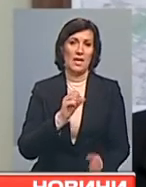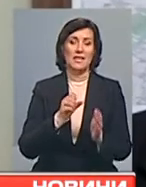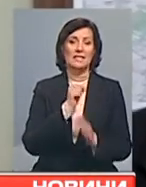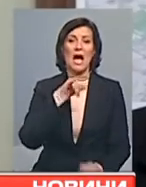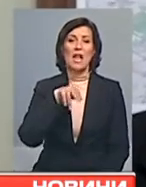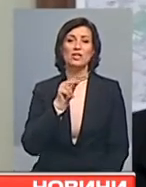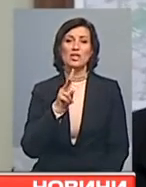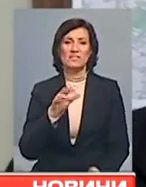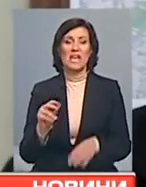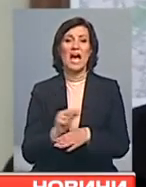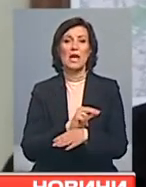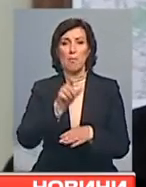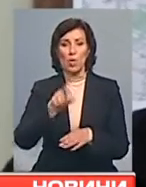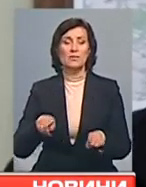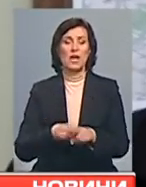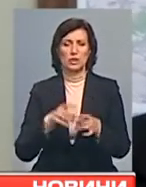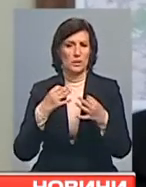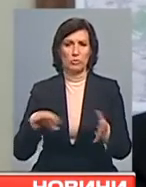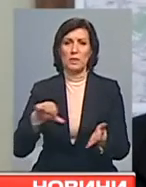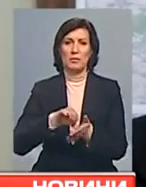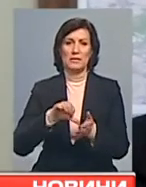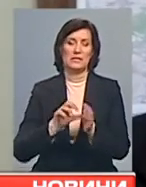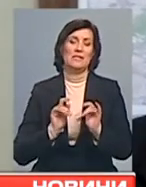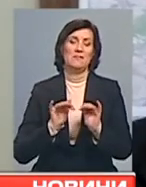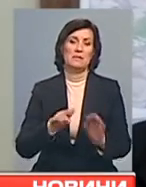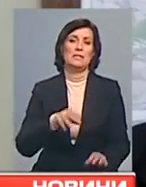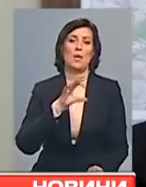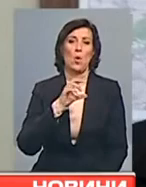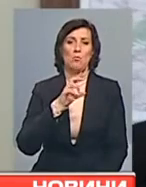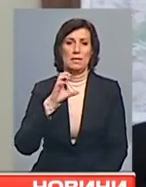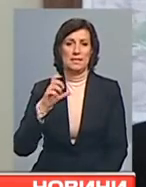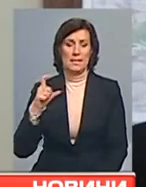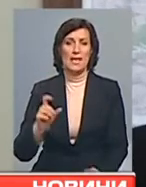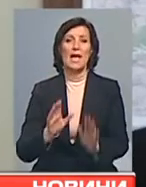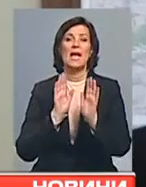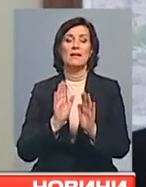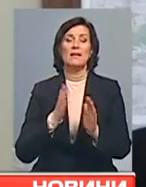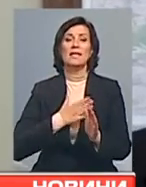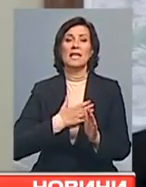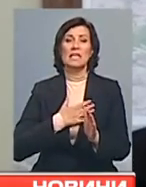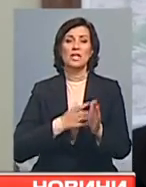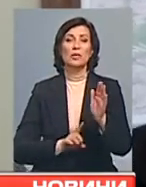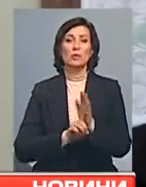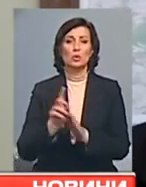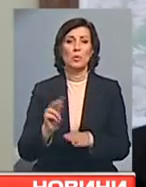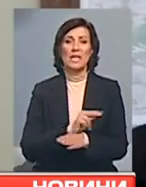Солчевська, ремонтників, також і не пустили представників місії ОБСЄ. Тільки